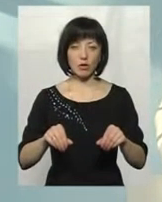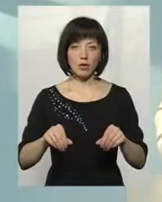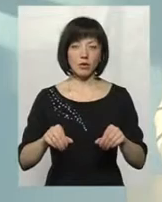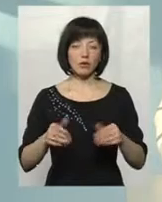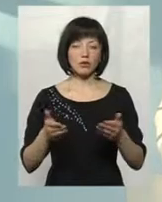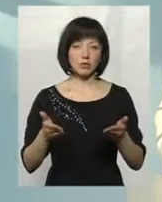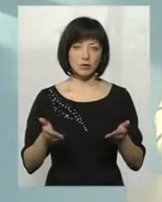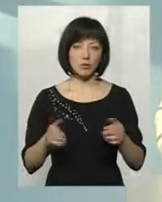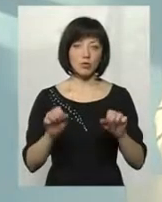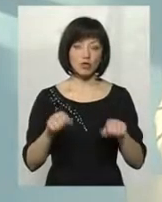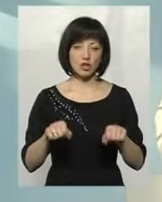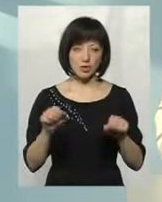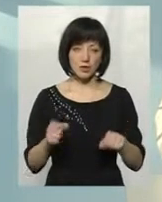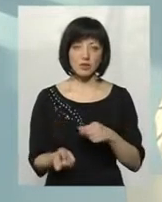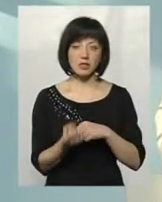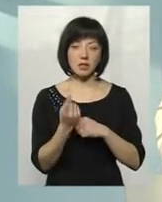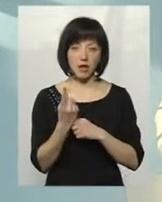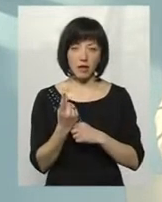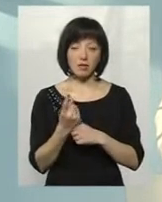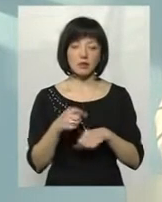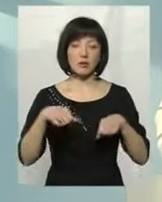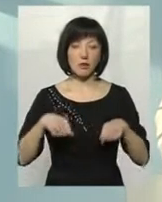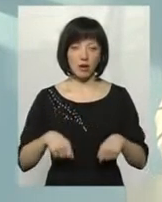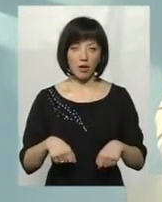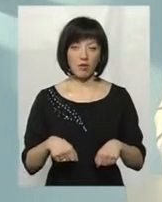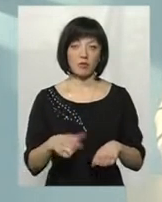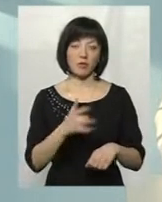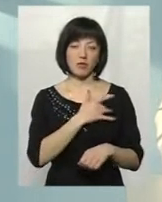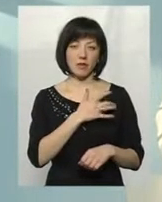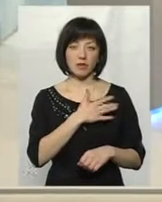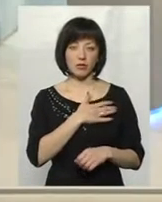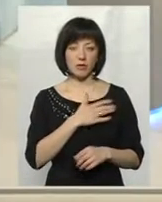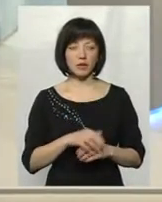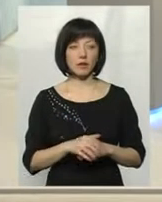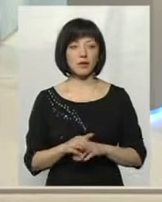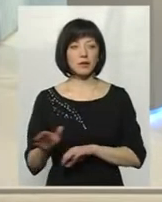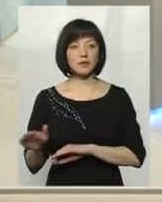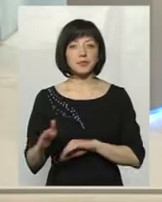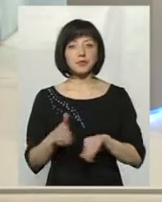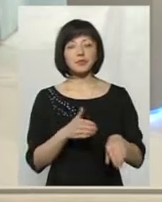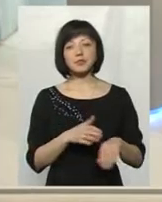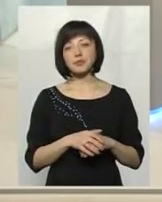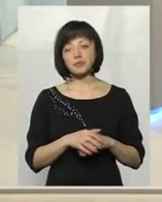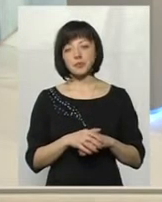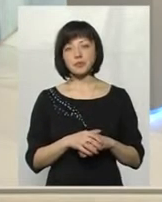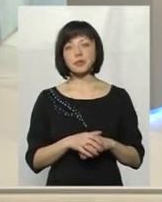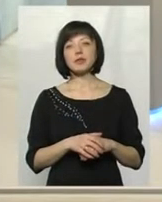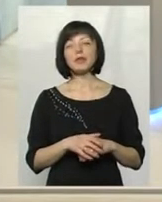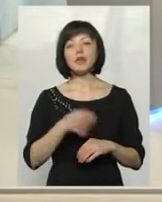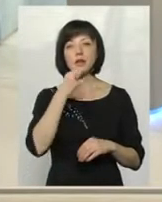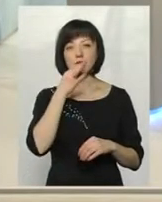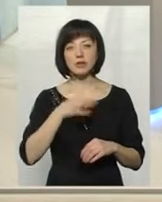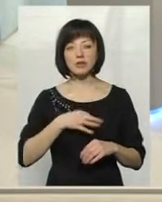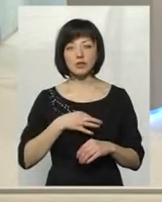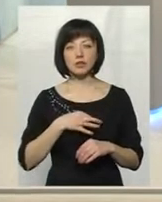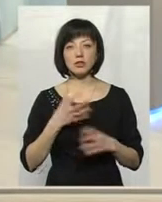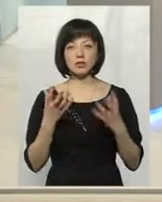спосіб, то, можливо, з'явиться право її приватизувати. Дякую за відповідь. Пане Андрію, от, власне, хочу